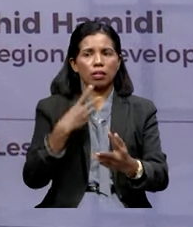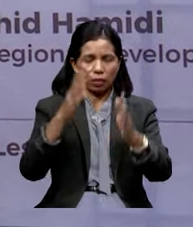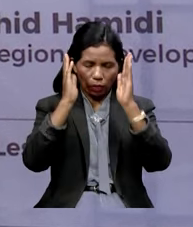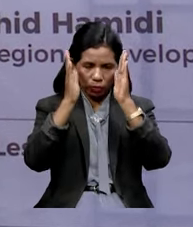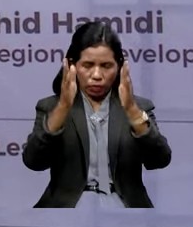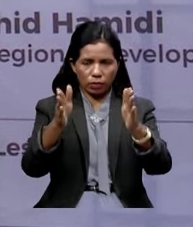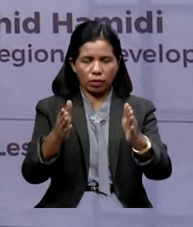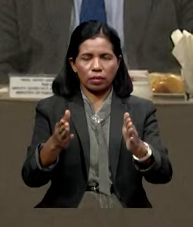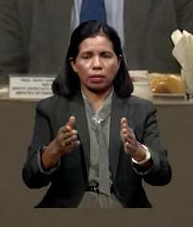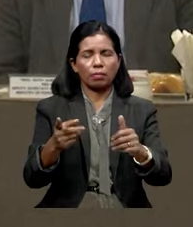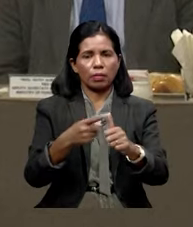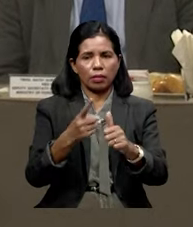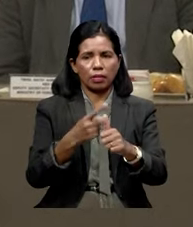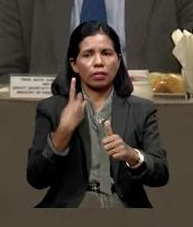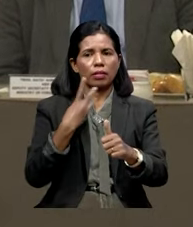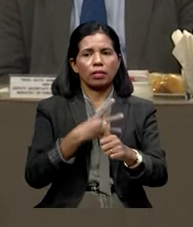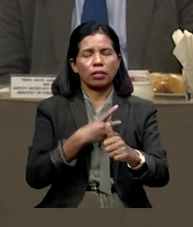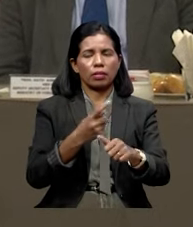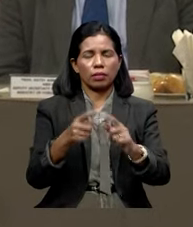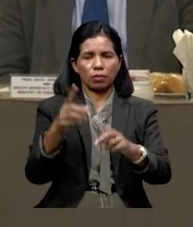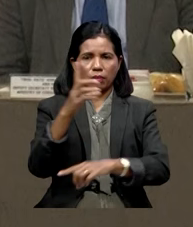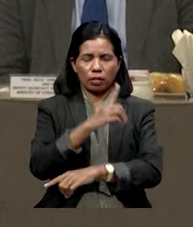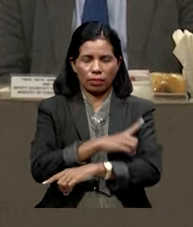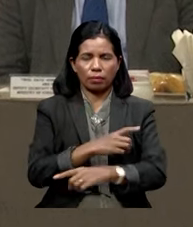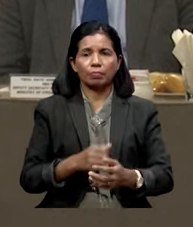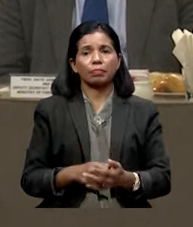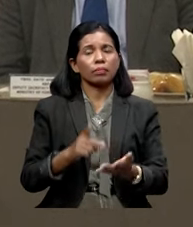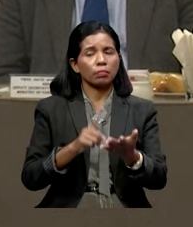utama kita punya event pada hari inierur